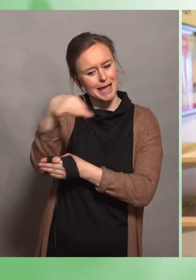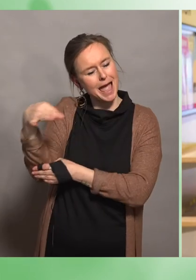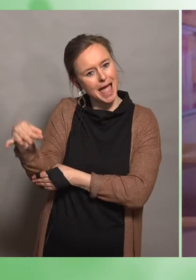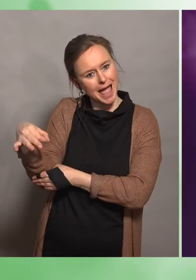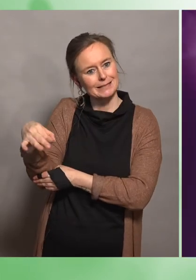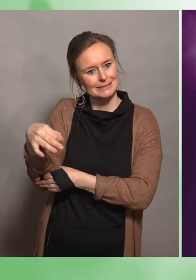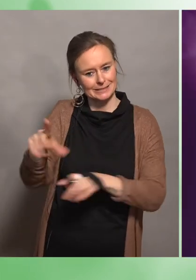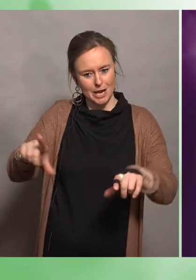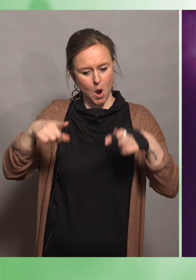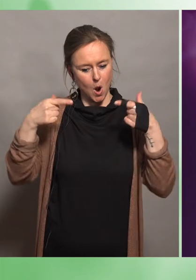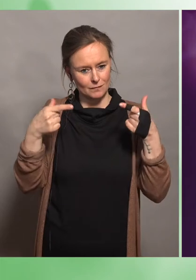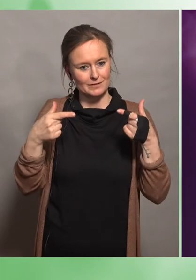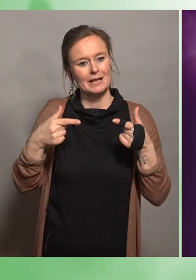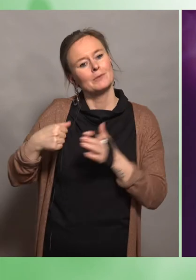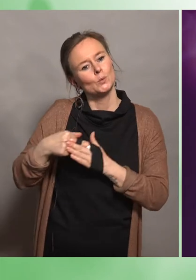gegenseitig zu unterstützen.